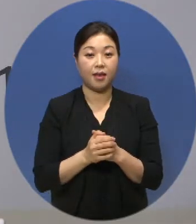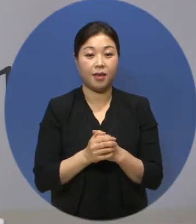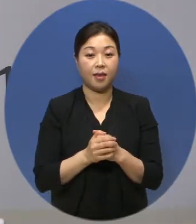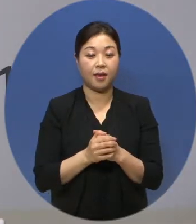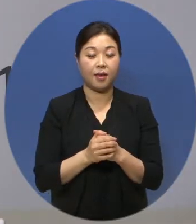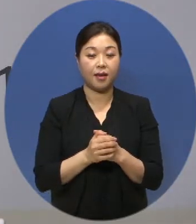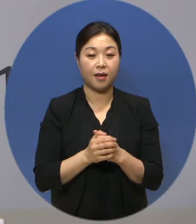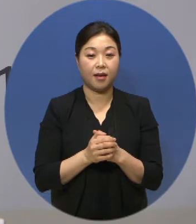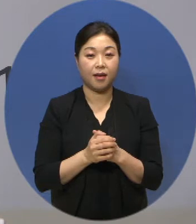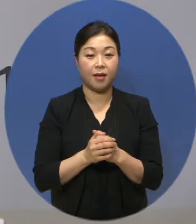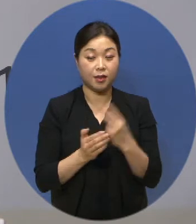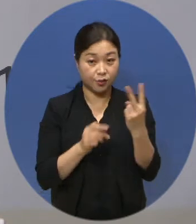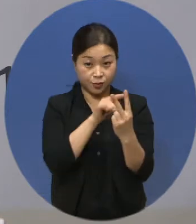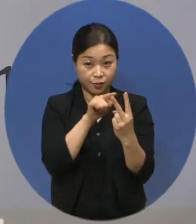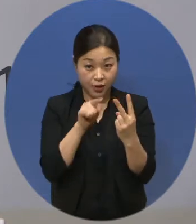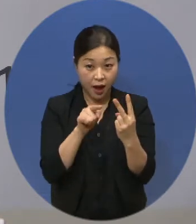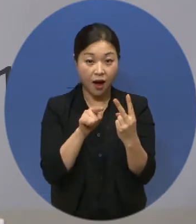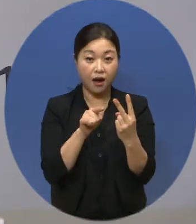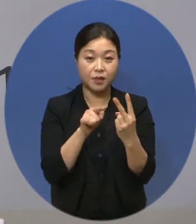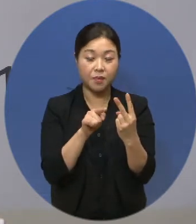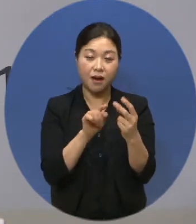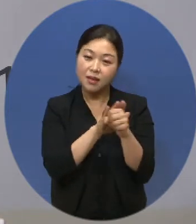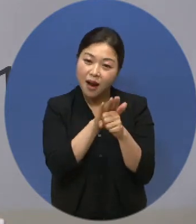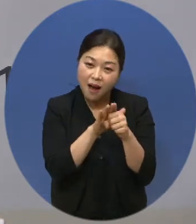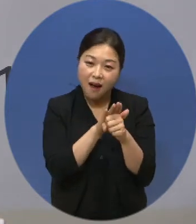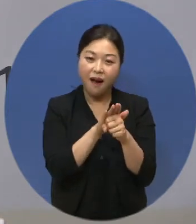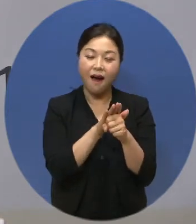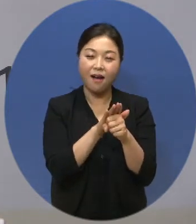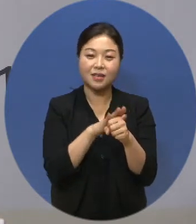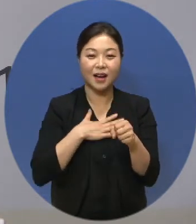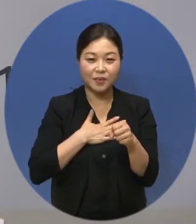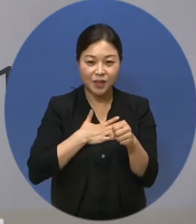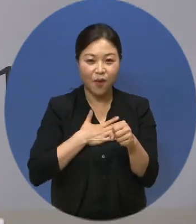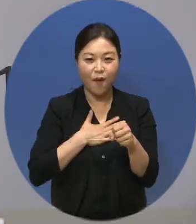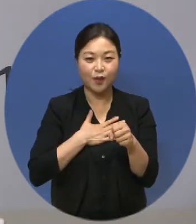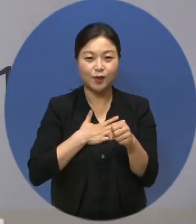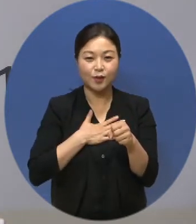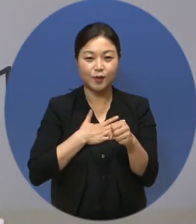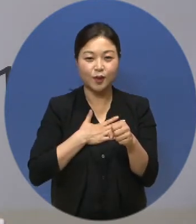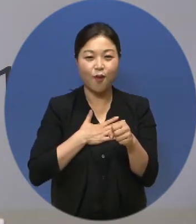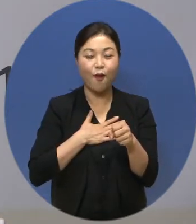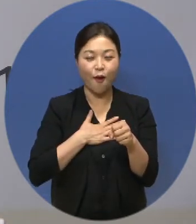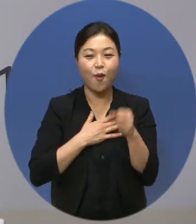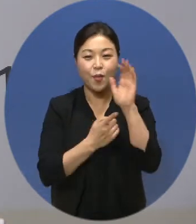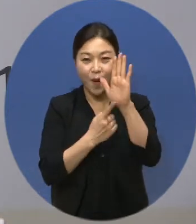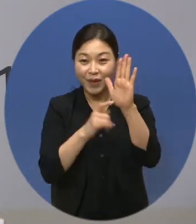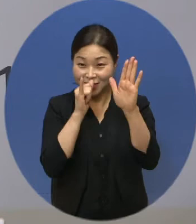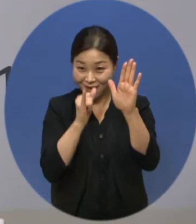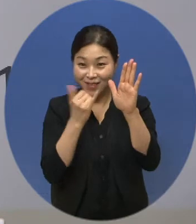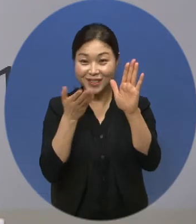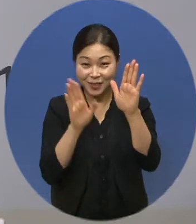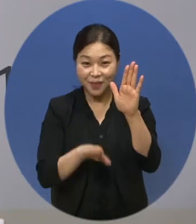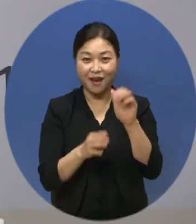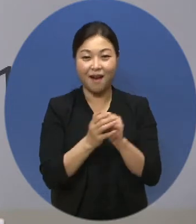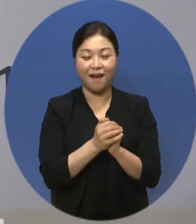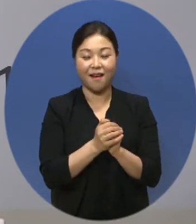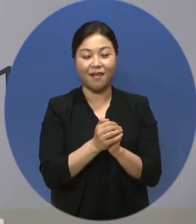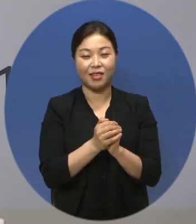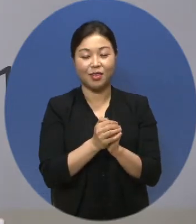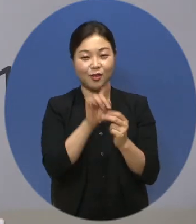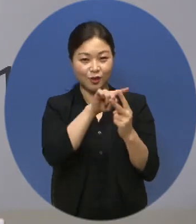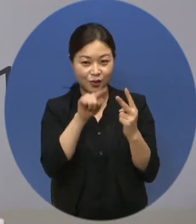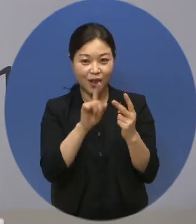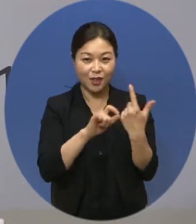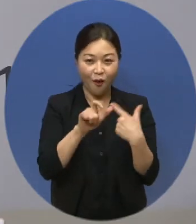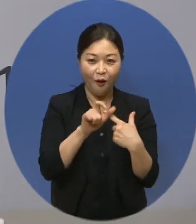사실은 그 두 캐릭터를 굉장히 다 애정어린 이제 마음으로 이제 쓰다듬고 있지만 개인적으로 좀 더